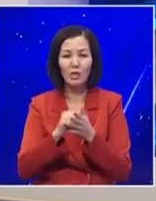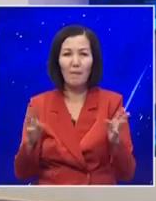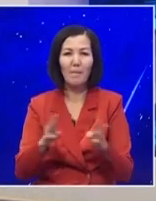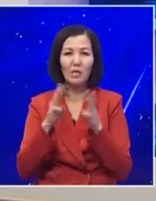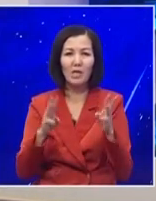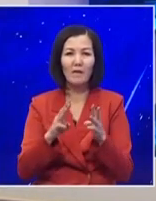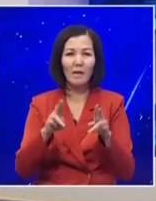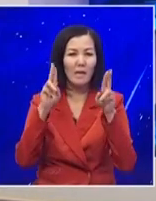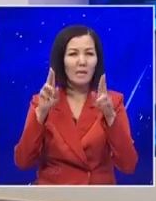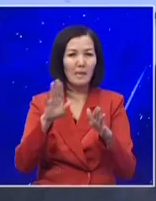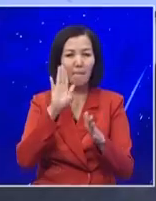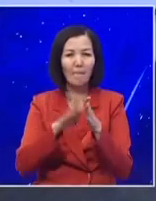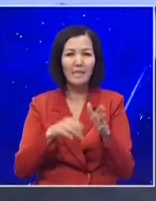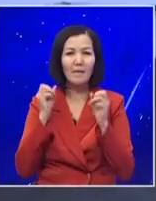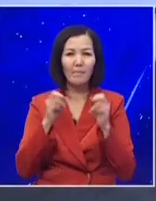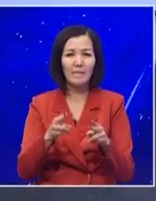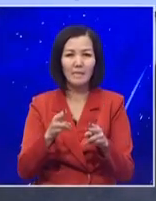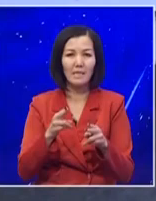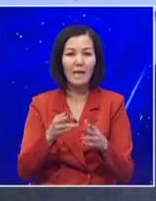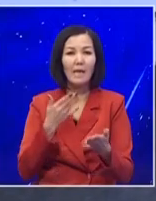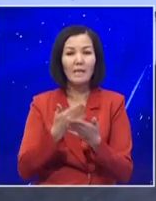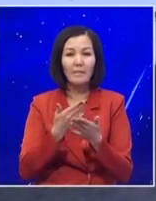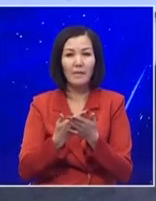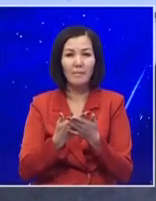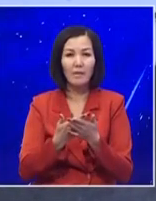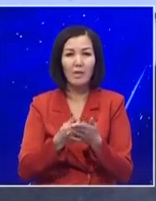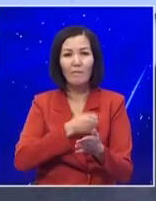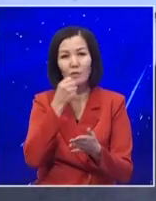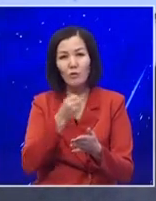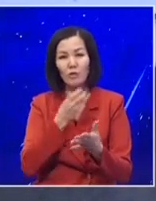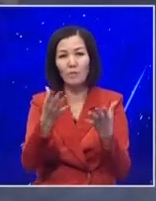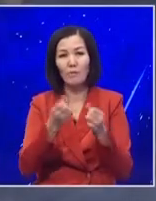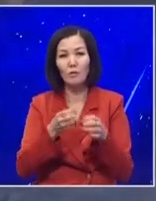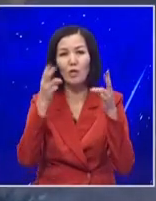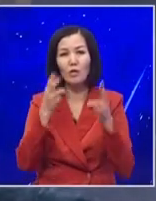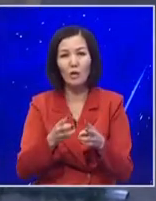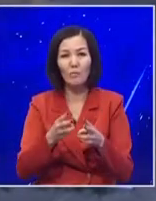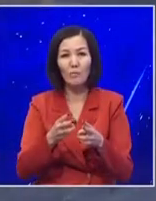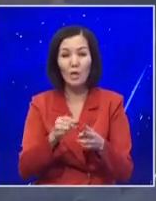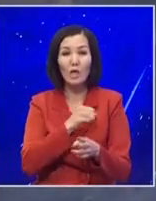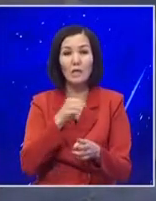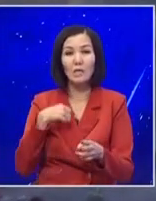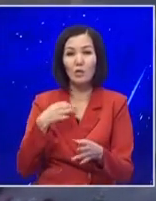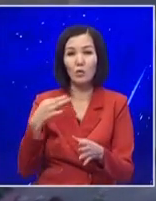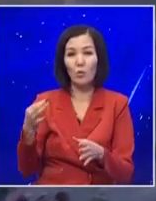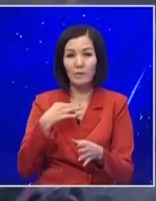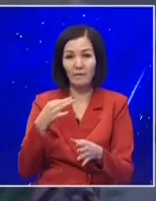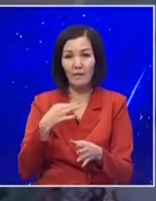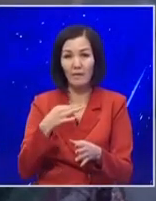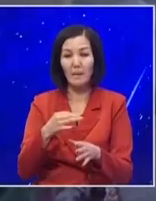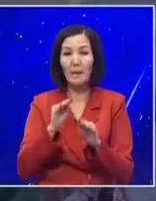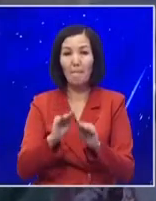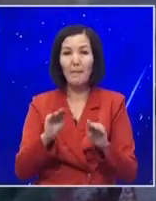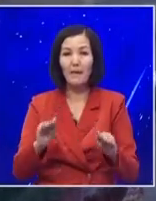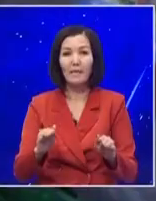причина пожаров – несоблюдение правил безопасности. И если взрослые получают травмы из-за собственной беспечности, то